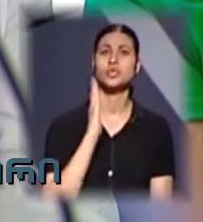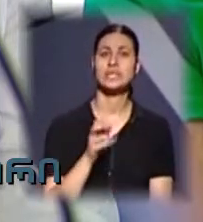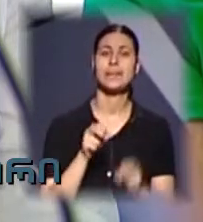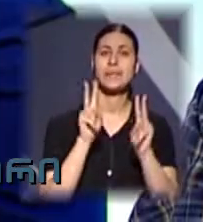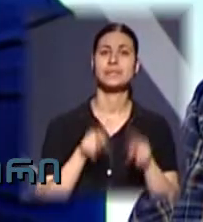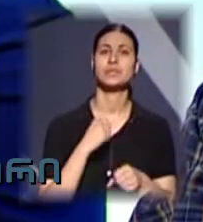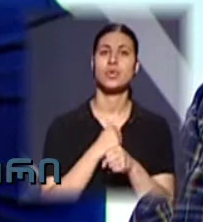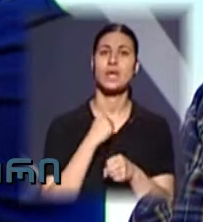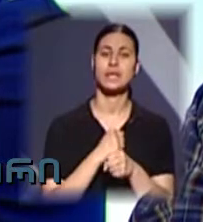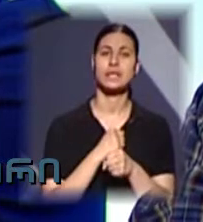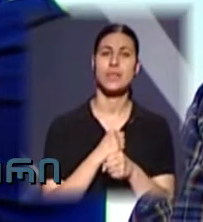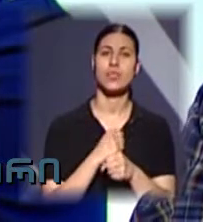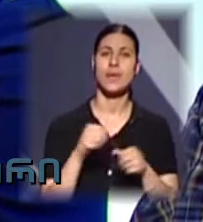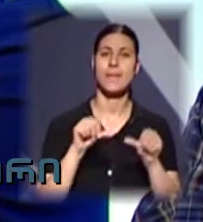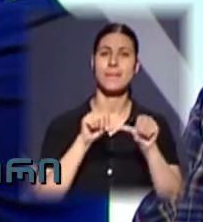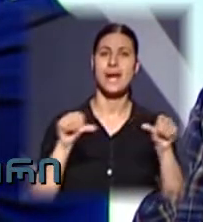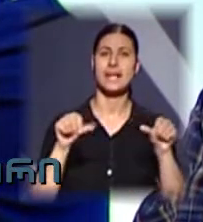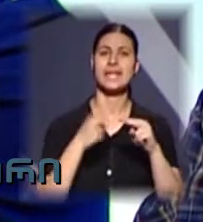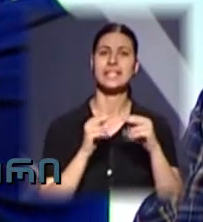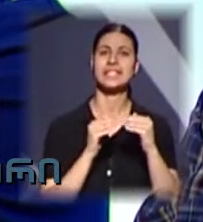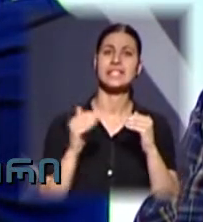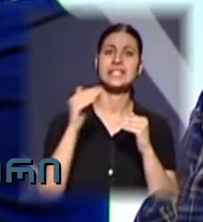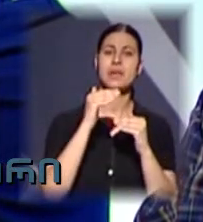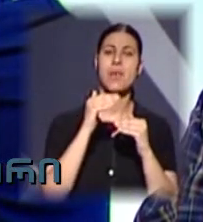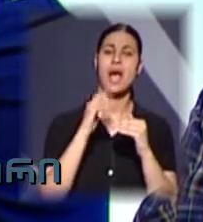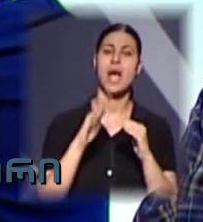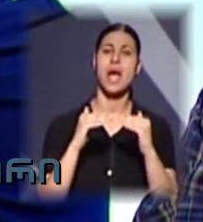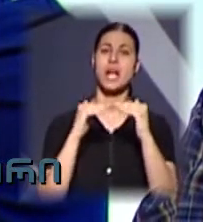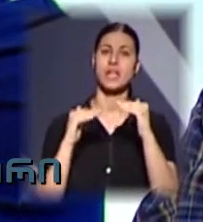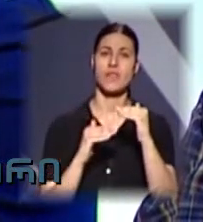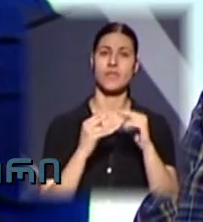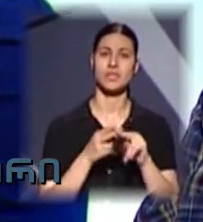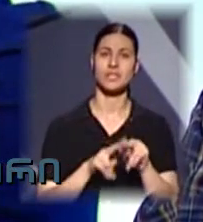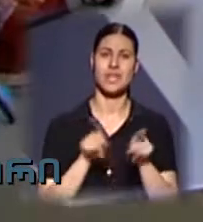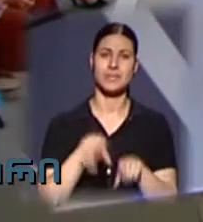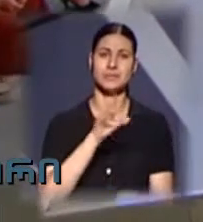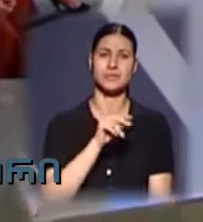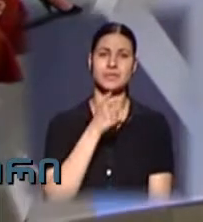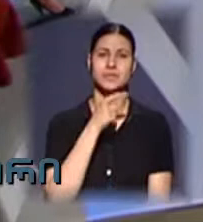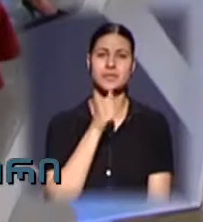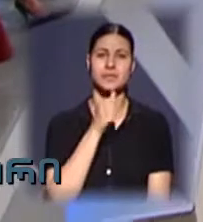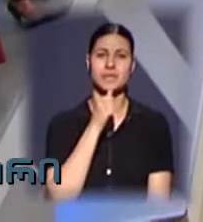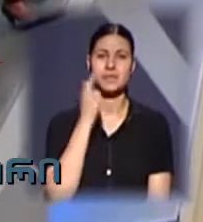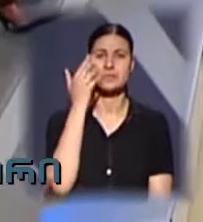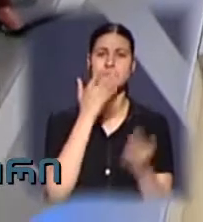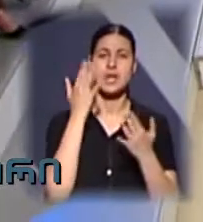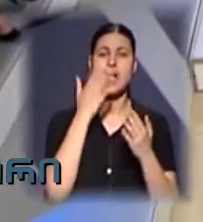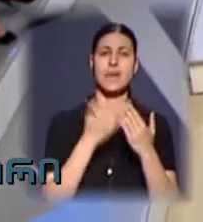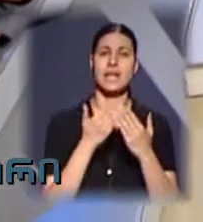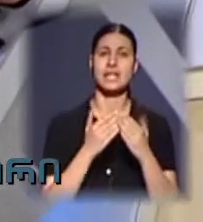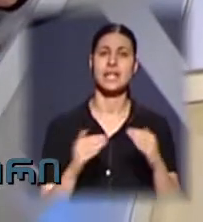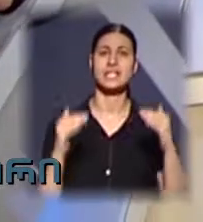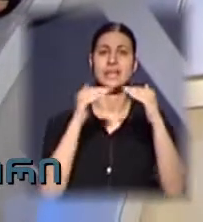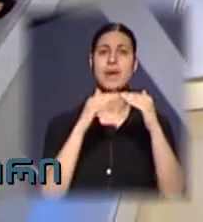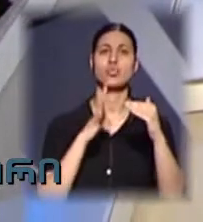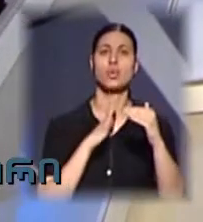გაკეთებული ბარიერი და აი ვთქვათ ამის სიმაღლე ბარიერი და ქვევით ეს რო წარმოიდგინოთ, ვთქვათ აი ამ სიმაღლეზე იყოს